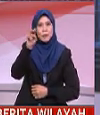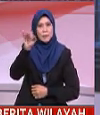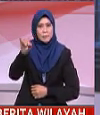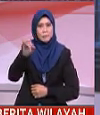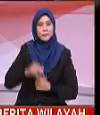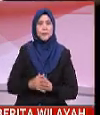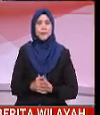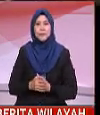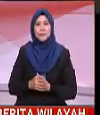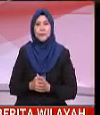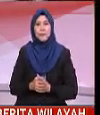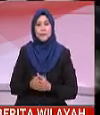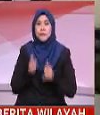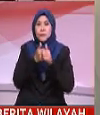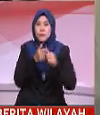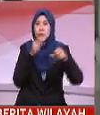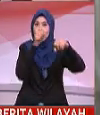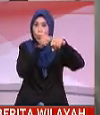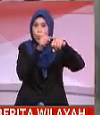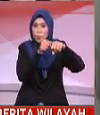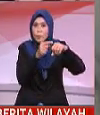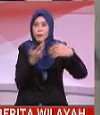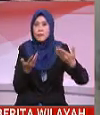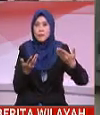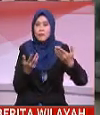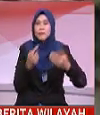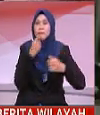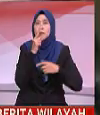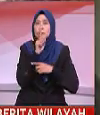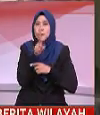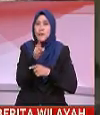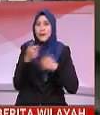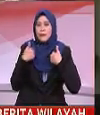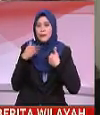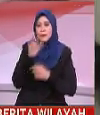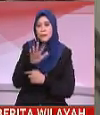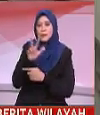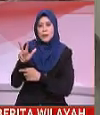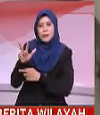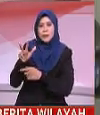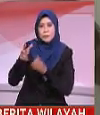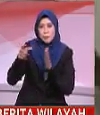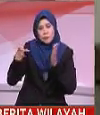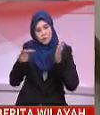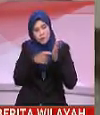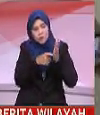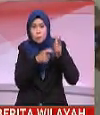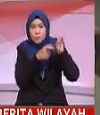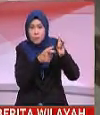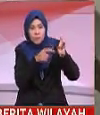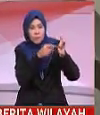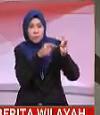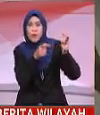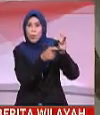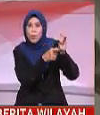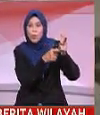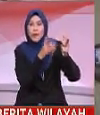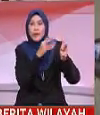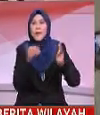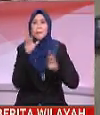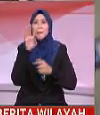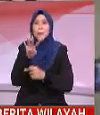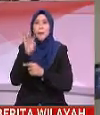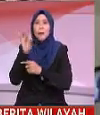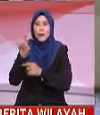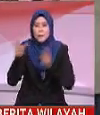Razwan. Mengikut pertuduhan tertuduh, didakwa memiliki 53 butir peluru 9mm, 48